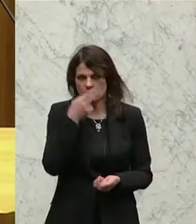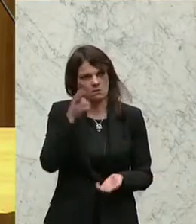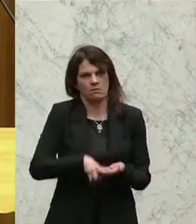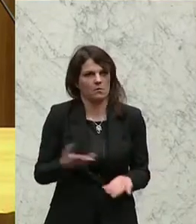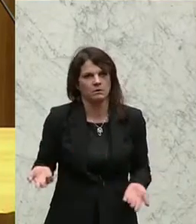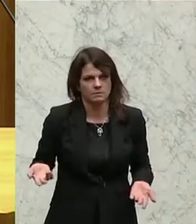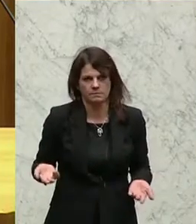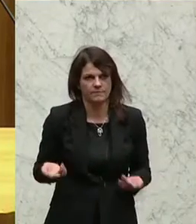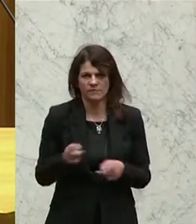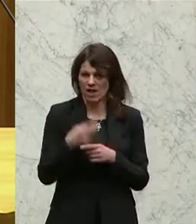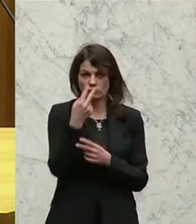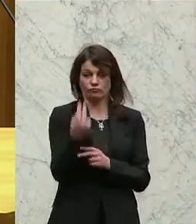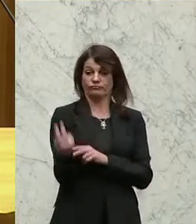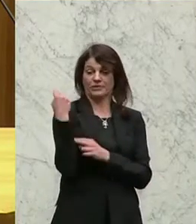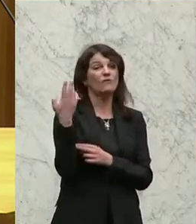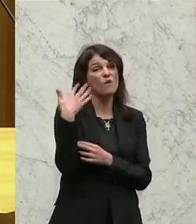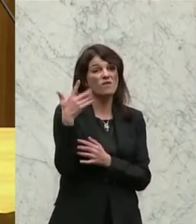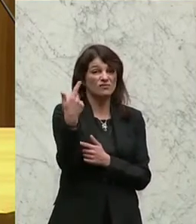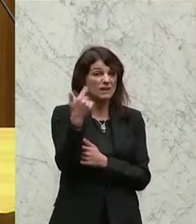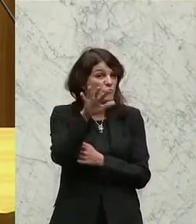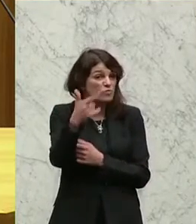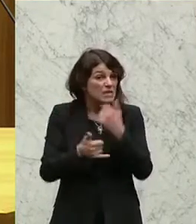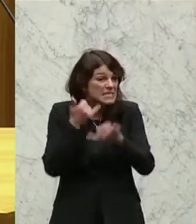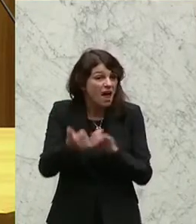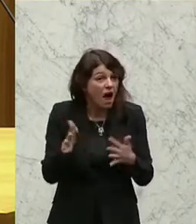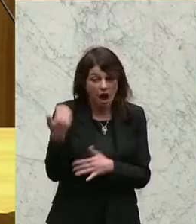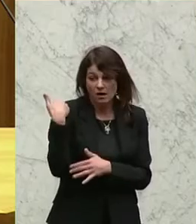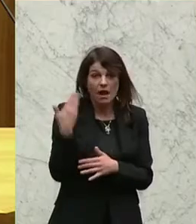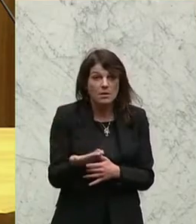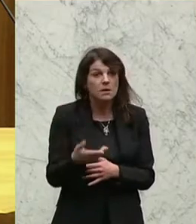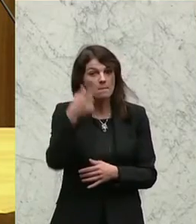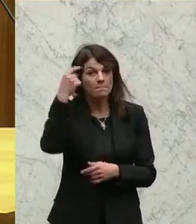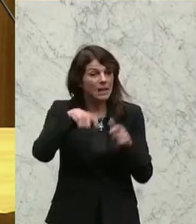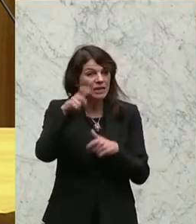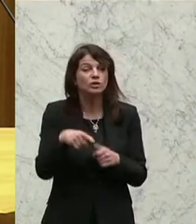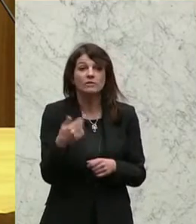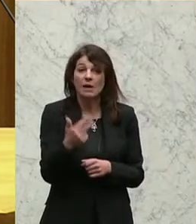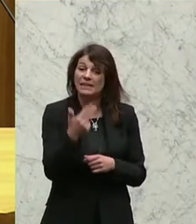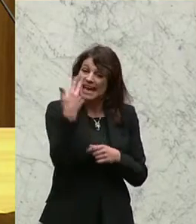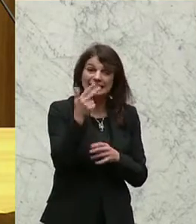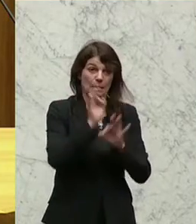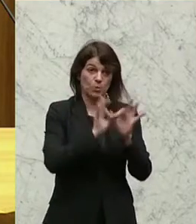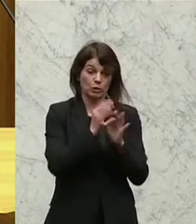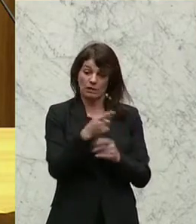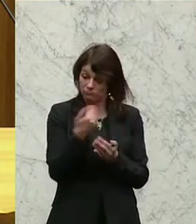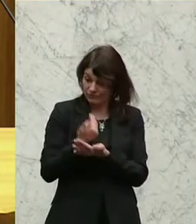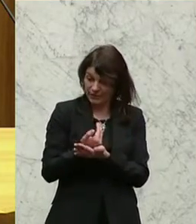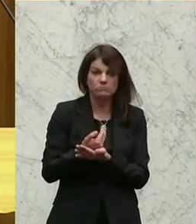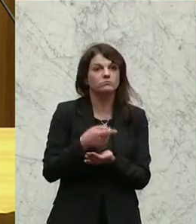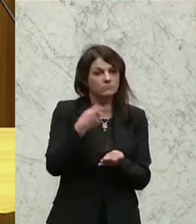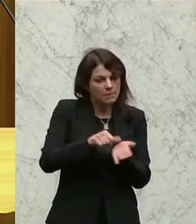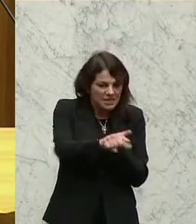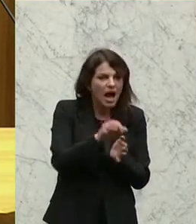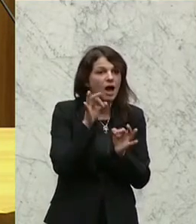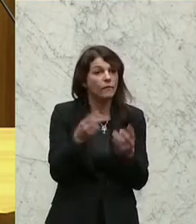richtig auch. Ja? Weil wenn man zurückschaut, vor knapp 20 bis 25 Jahren haben die Menschen noch knapp 30% ihres Einkommens für